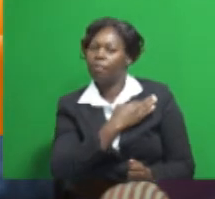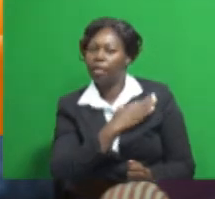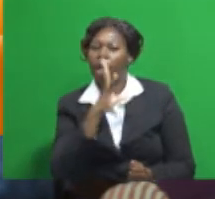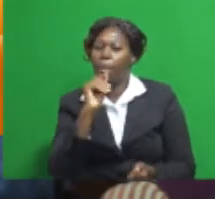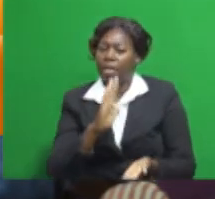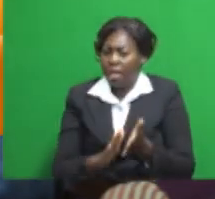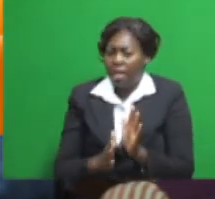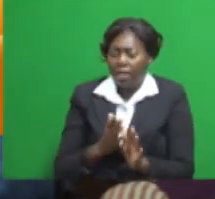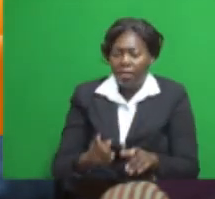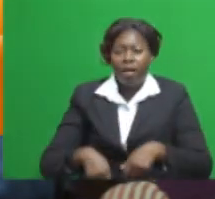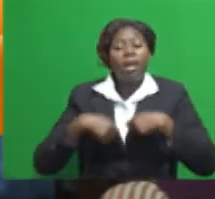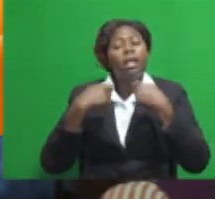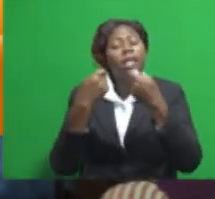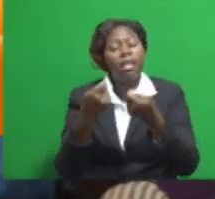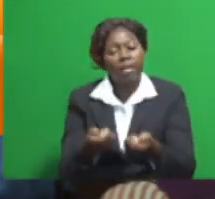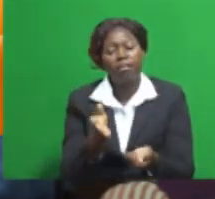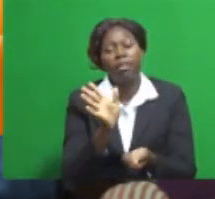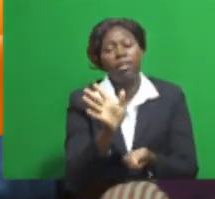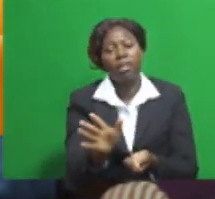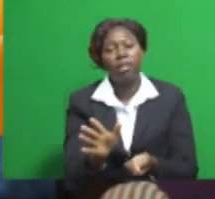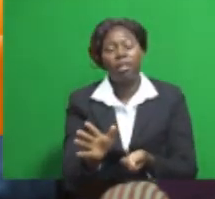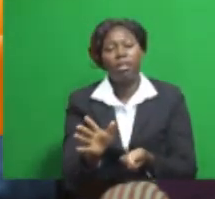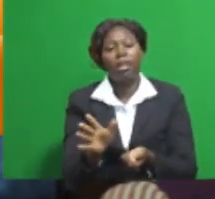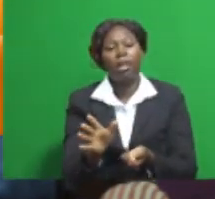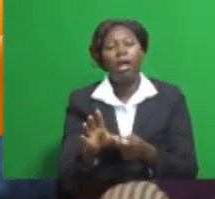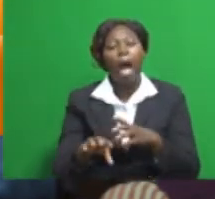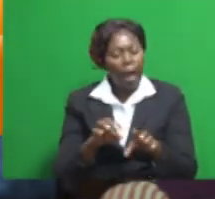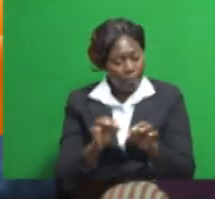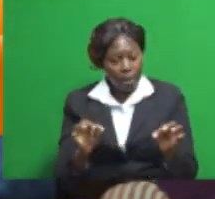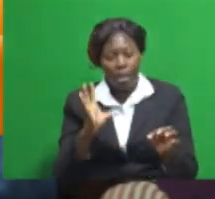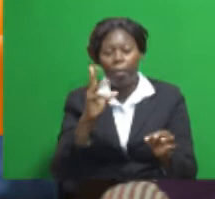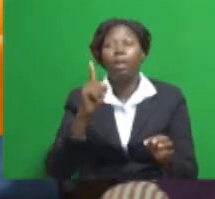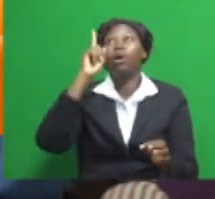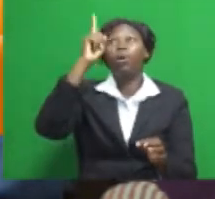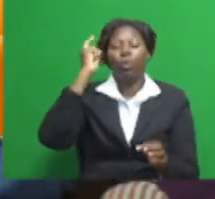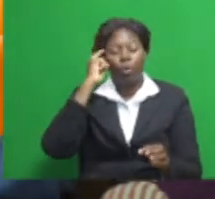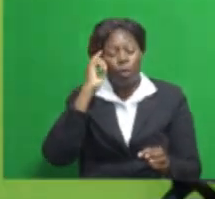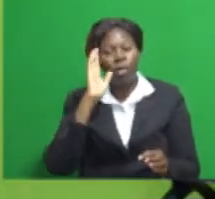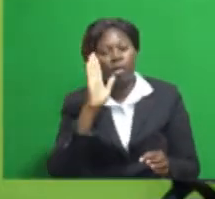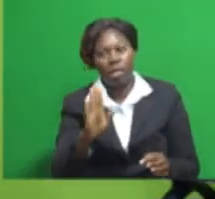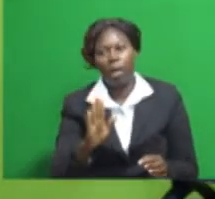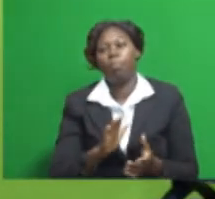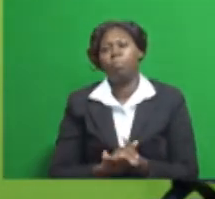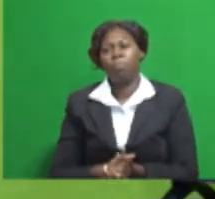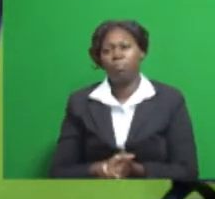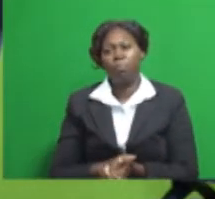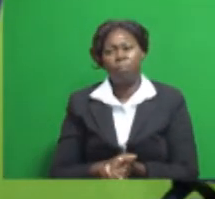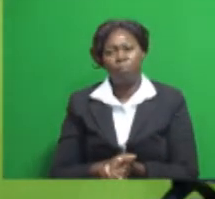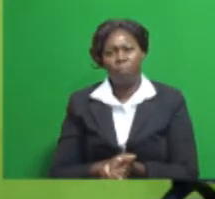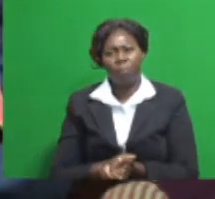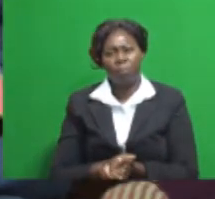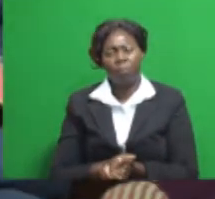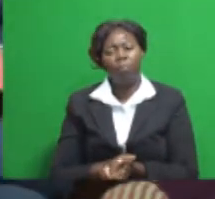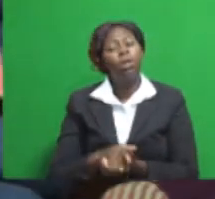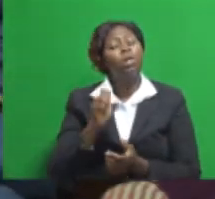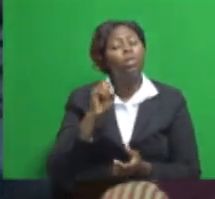wakanga atigadzirira chimwe chino chinopfuura nokunaka kuti ivo varege kukwaniswa kunze kwedu Pastor Hanzi nguva yemadark